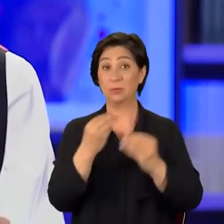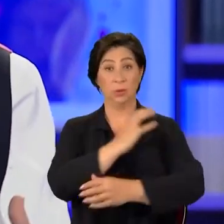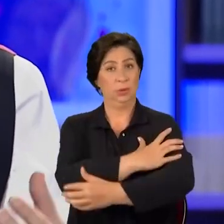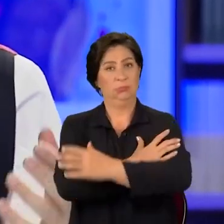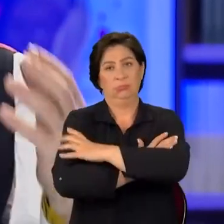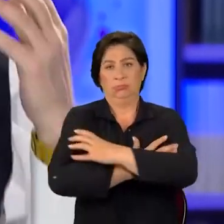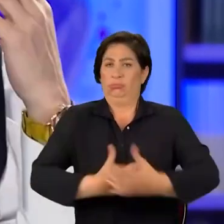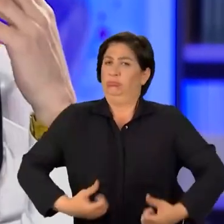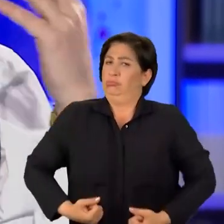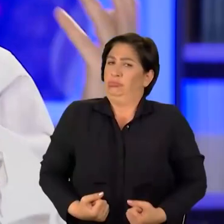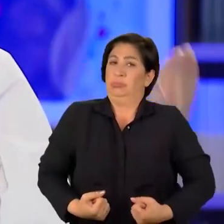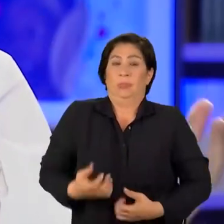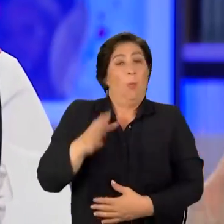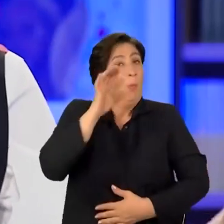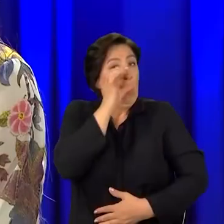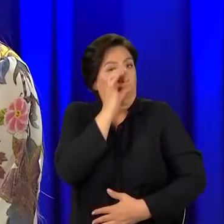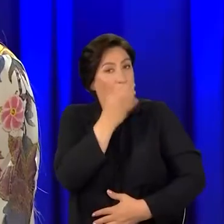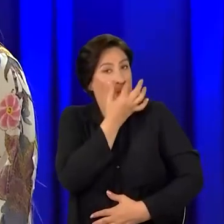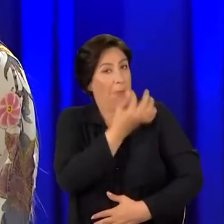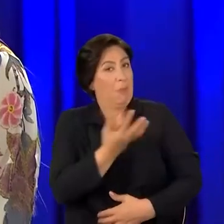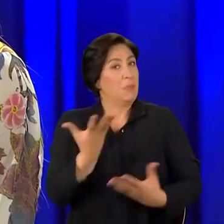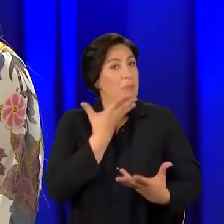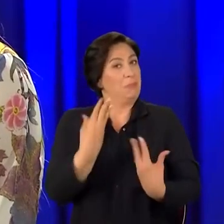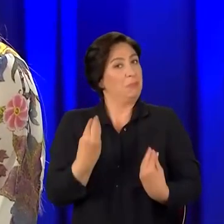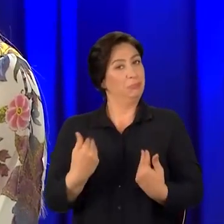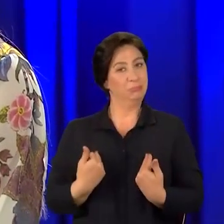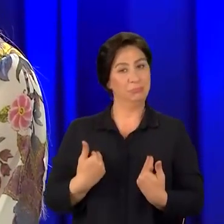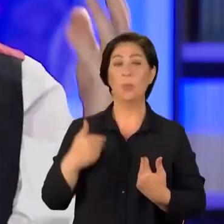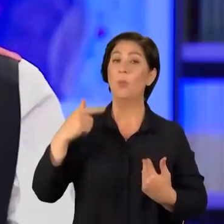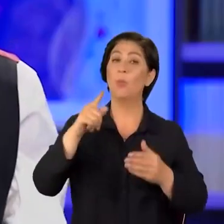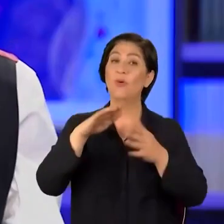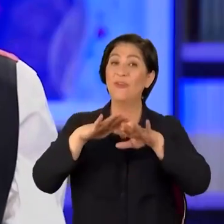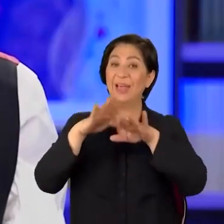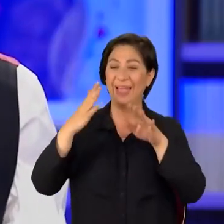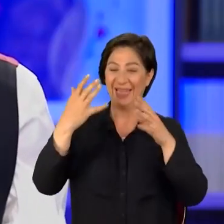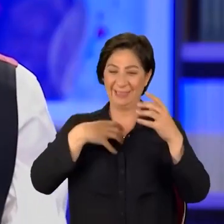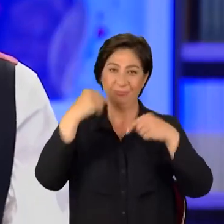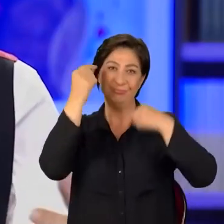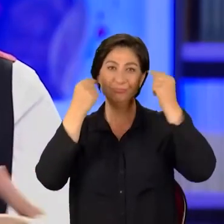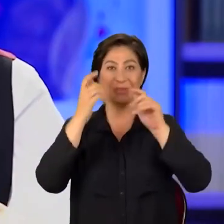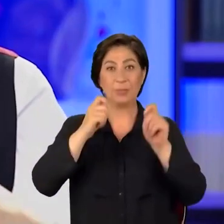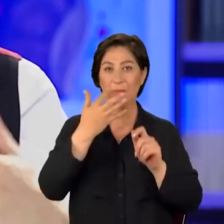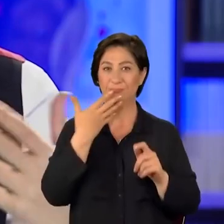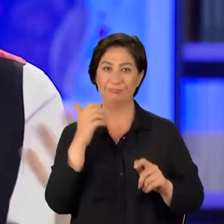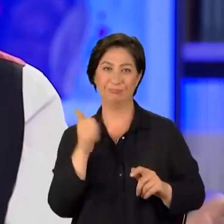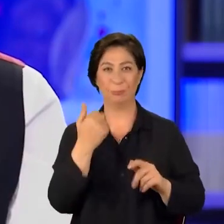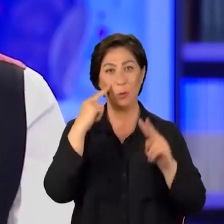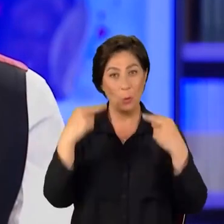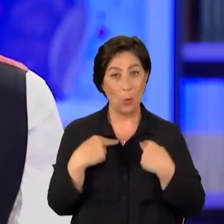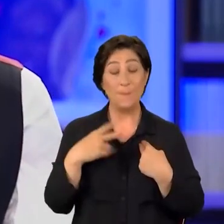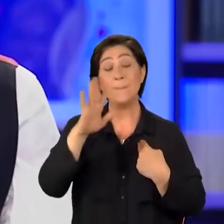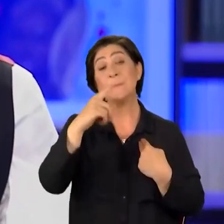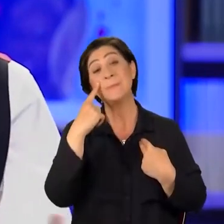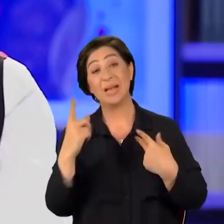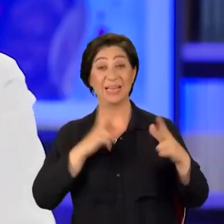adalelerim oluştu, bakın burun ameliyatından sonra ne güzel oldum, bu filtreden sonra ne kadar karizmatik görünüyorum ve bakın